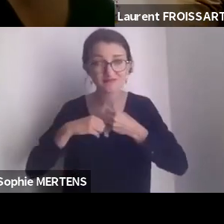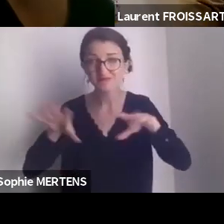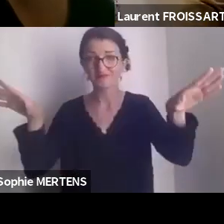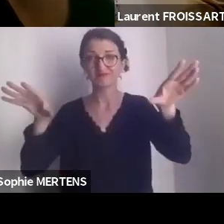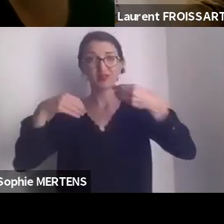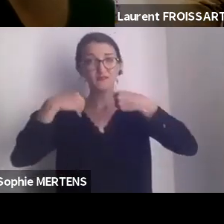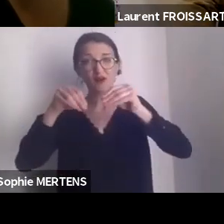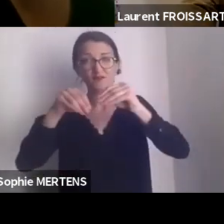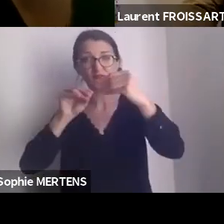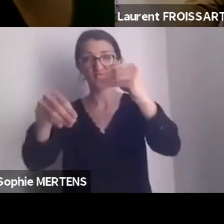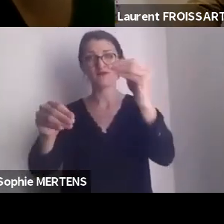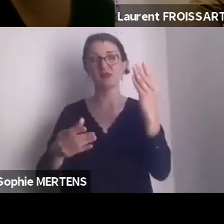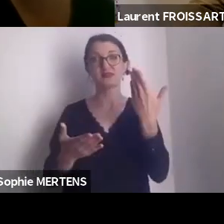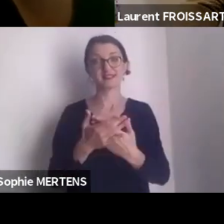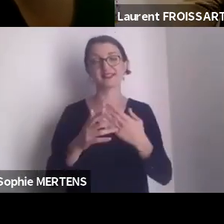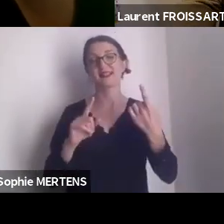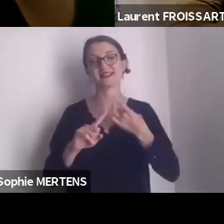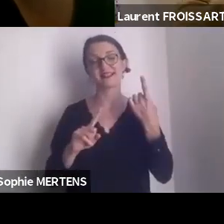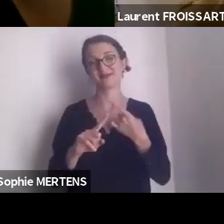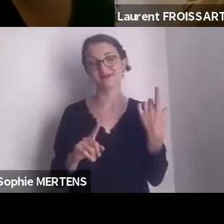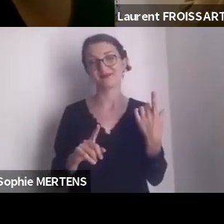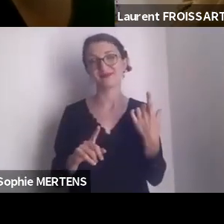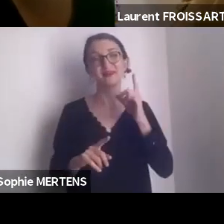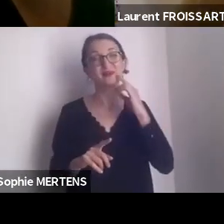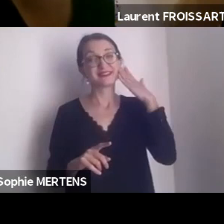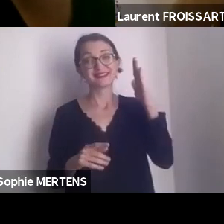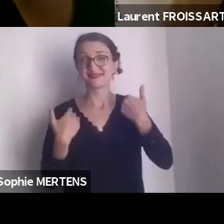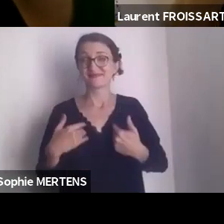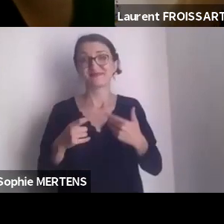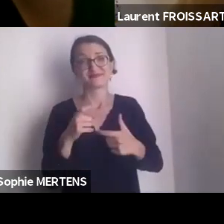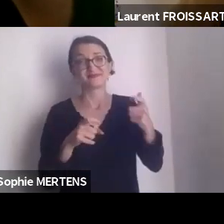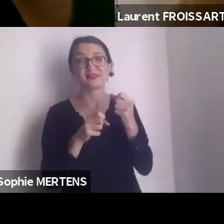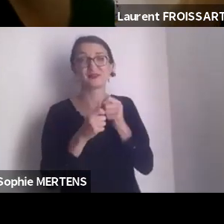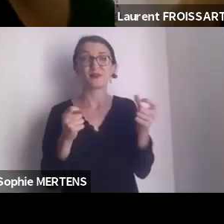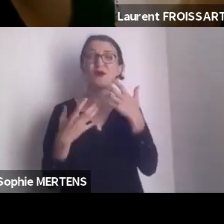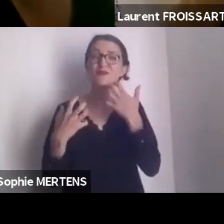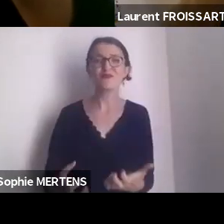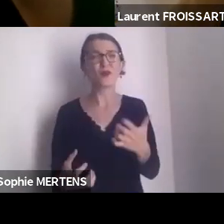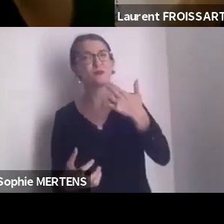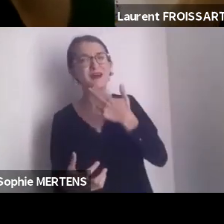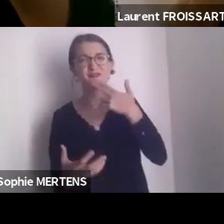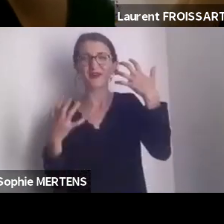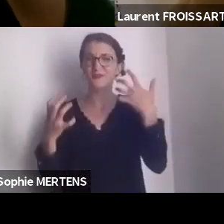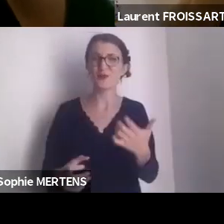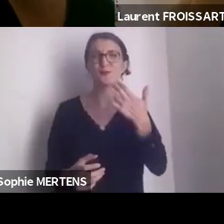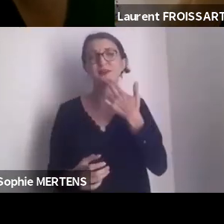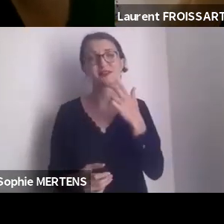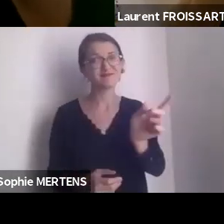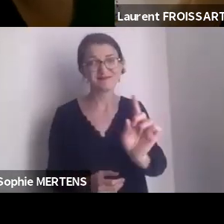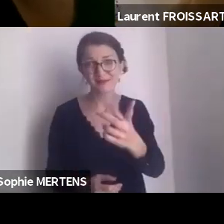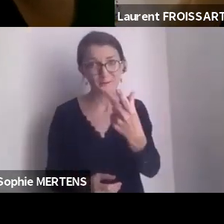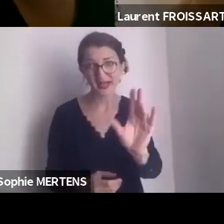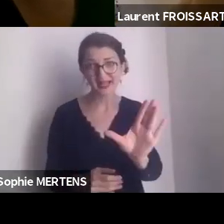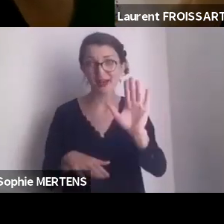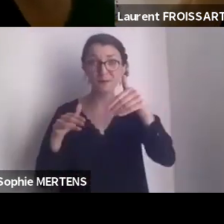pense, quand on est entrepreneur, mais tout un chacun qu'on peut avoir, de se dire « bon, je veux que ce soit parfait, mais en fait, non, ce sera parfait, c'est parfait dans 6 mois, ben, ce